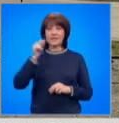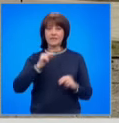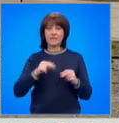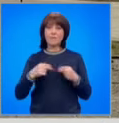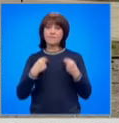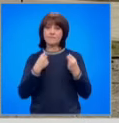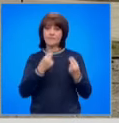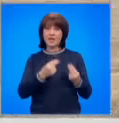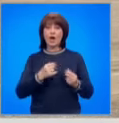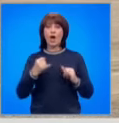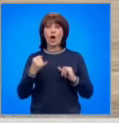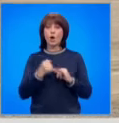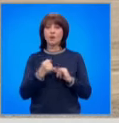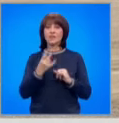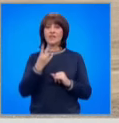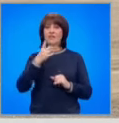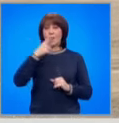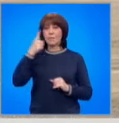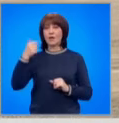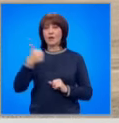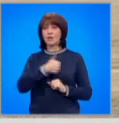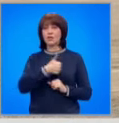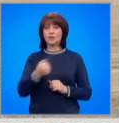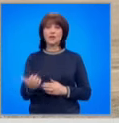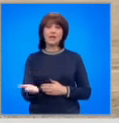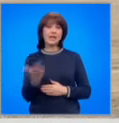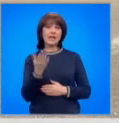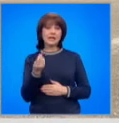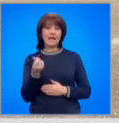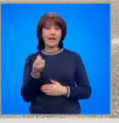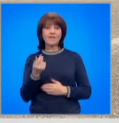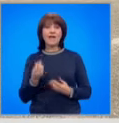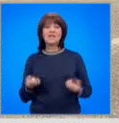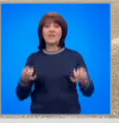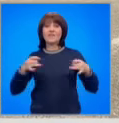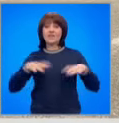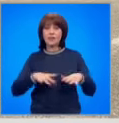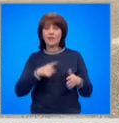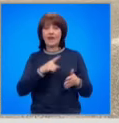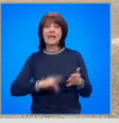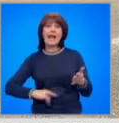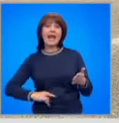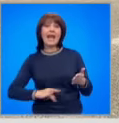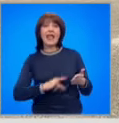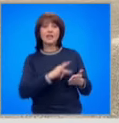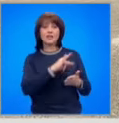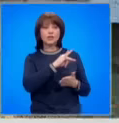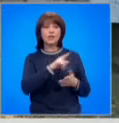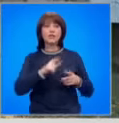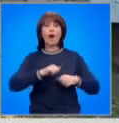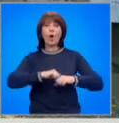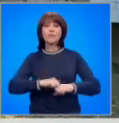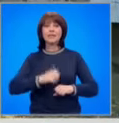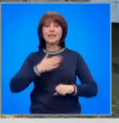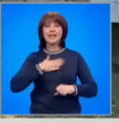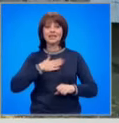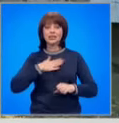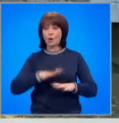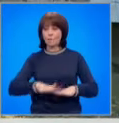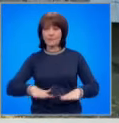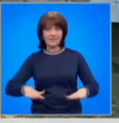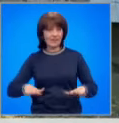отпусна на община Русе 2 милиона и 600 хиляди лева за възстановяване на инфраструктурата на летището, което е общинска собственост.